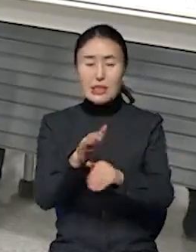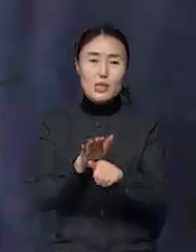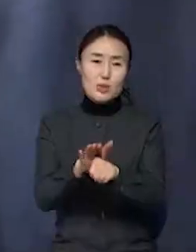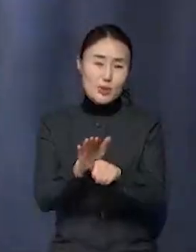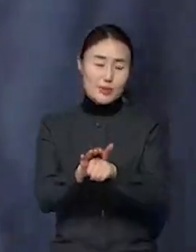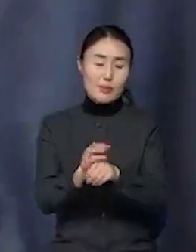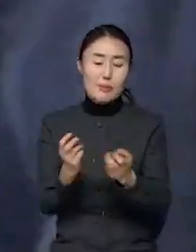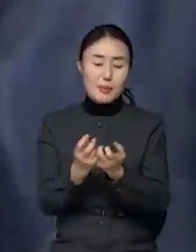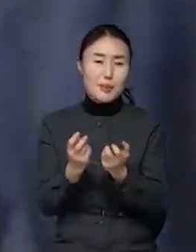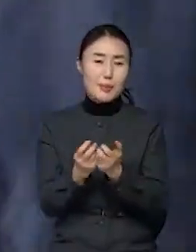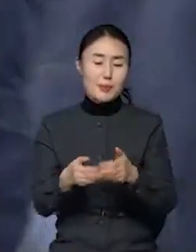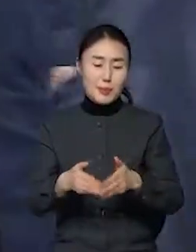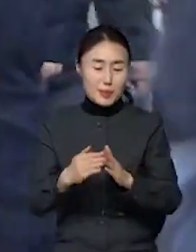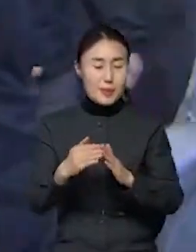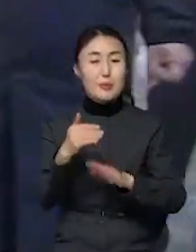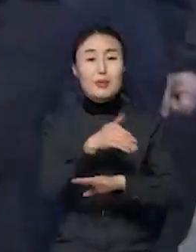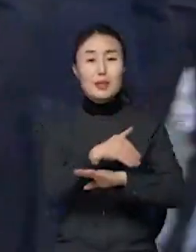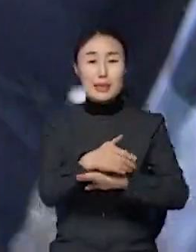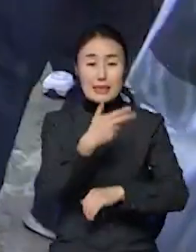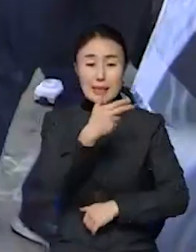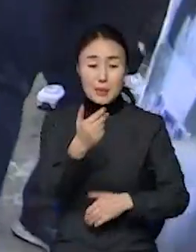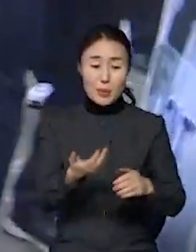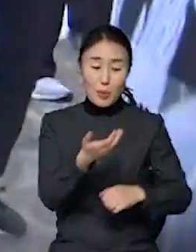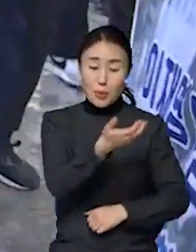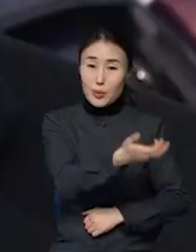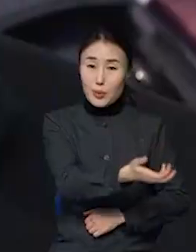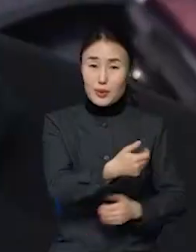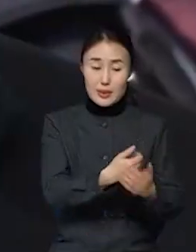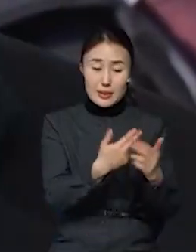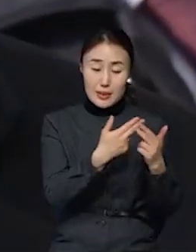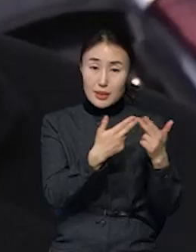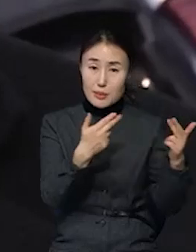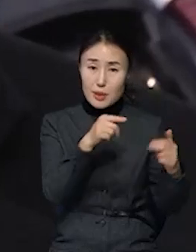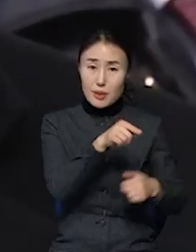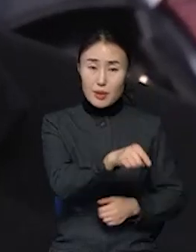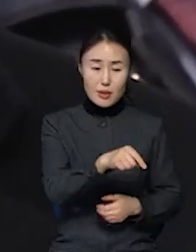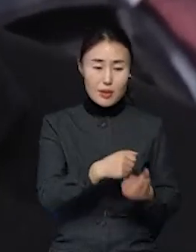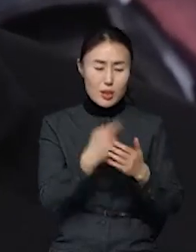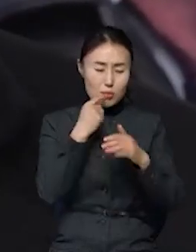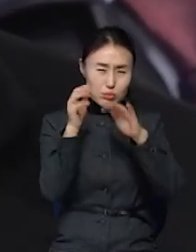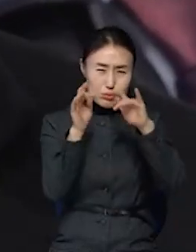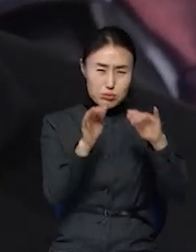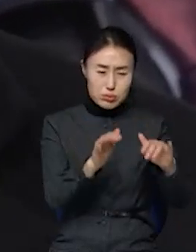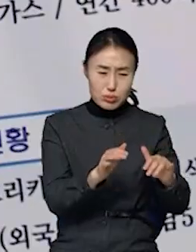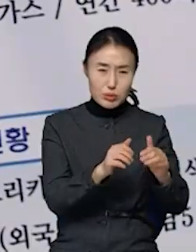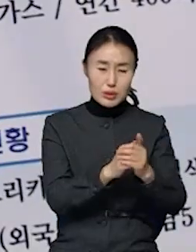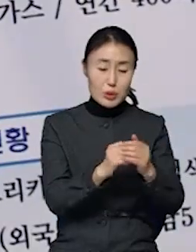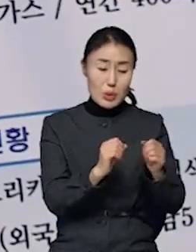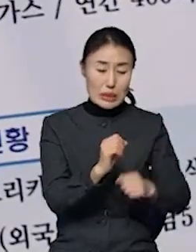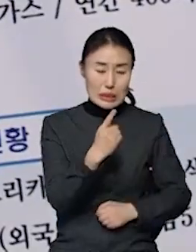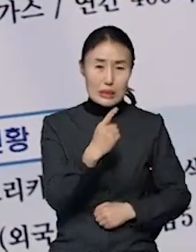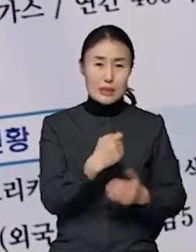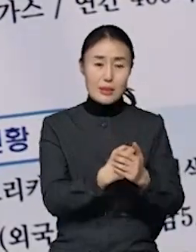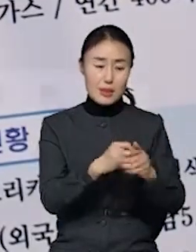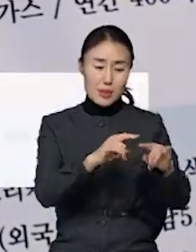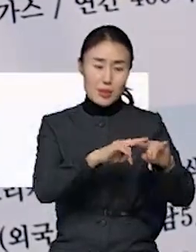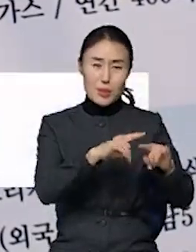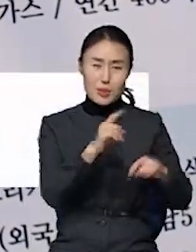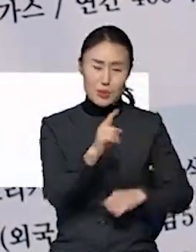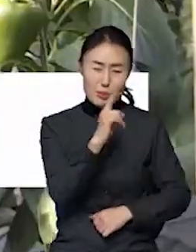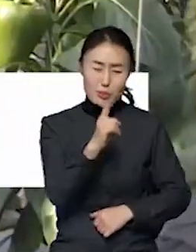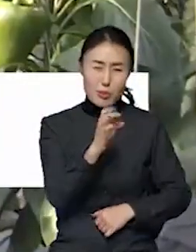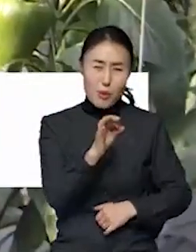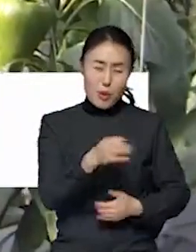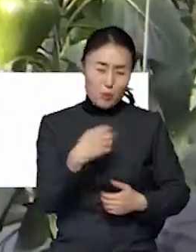약속했습니다 장흥으로 자리를 옮긴 이대표는 최근 폭설과 전기세 목등등으로 어려움을 겪고 있는 농민들을